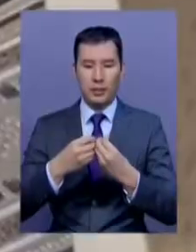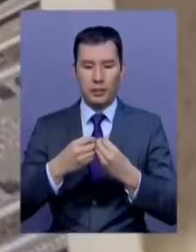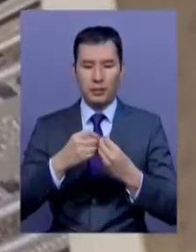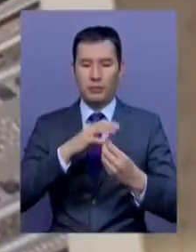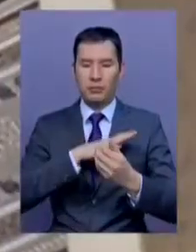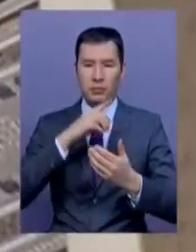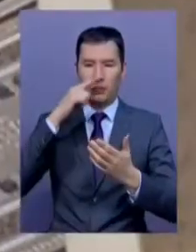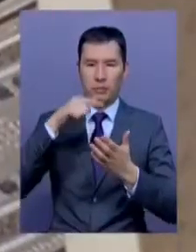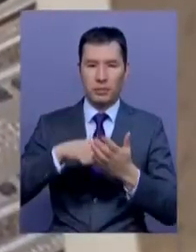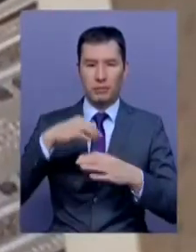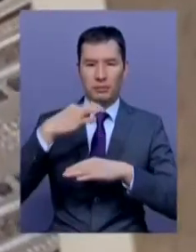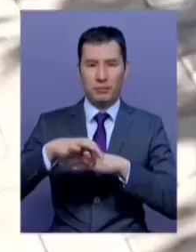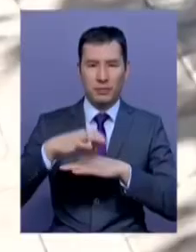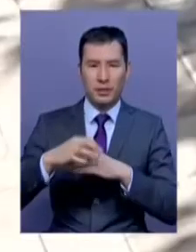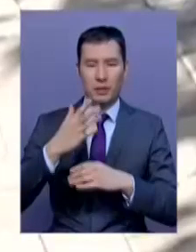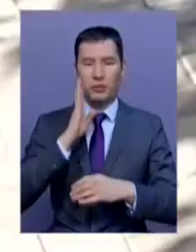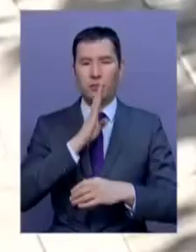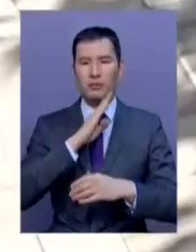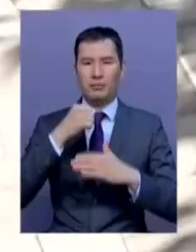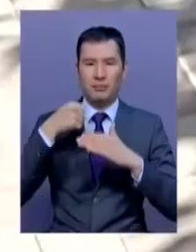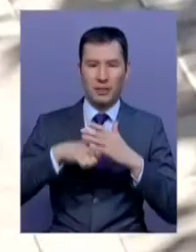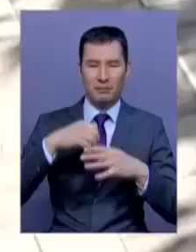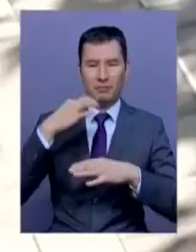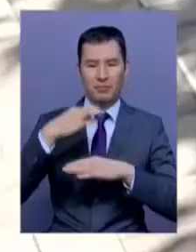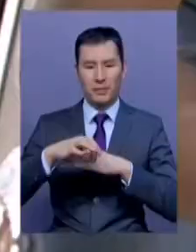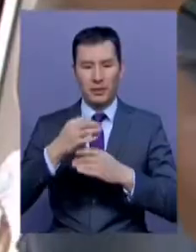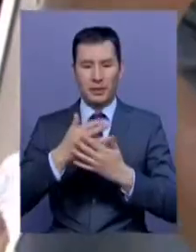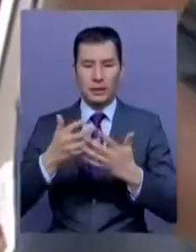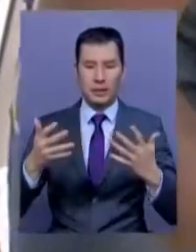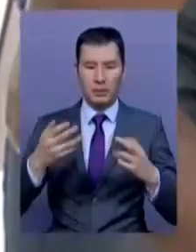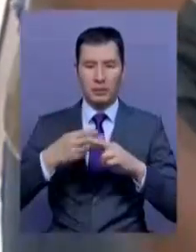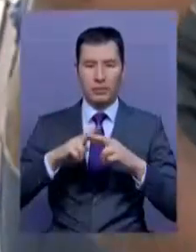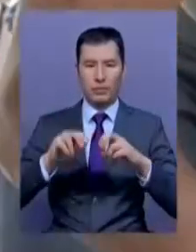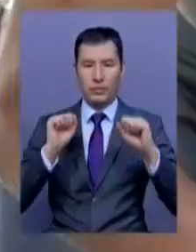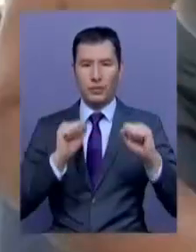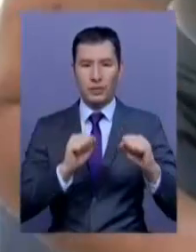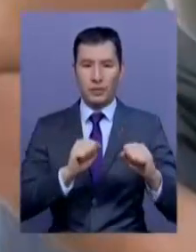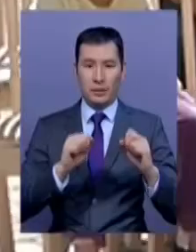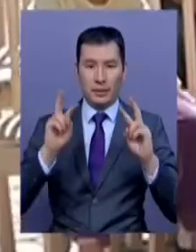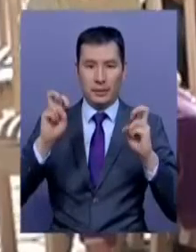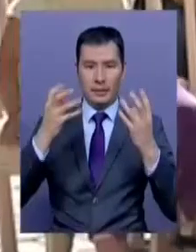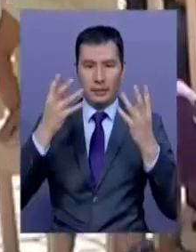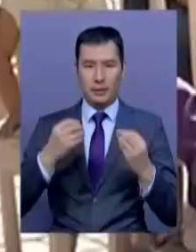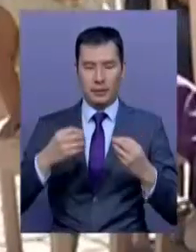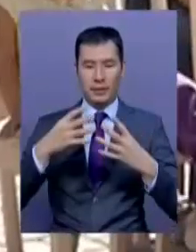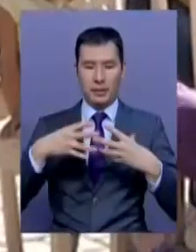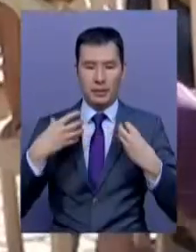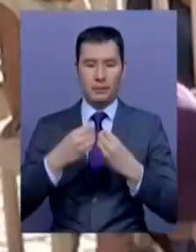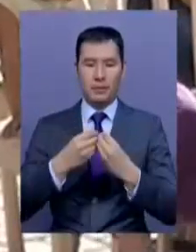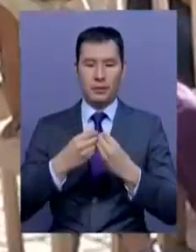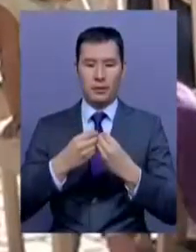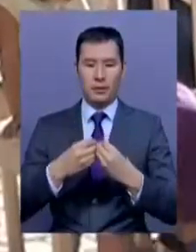зорлық-зомбылық құрбандарына арналған дағдарыс орталығының қызметкерлері бүгін отбасы күнін атап өтіп, ондағы тұрғындарға мерекелік көңіл күй